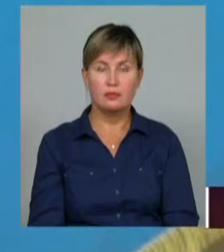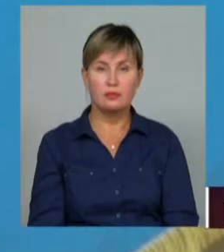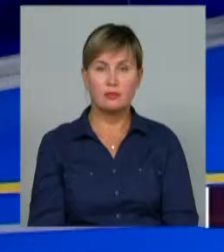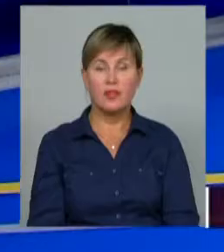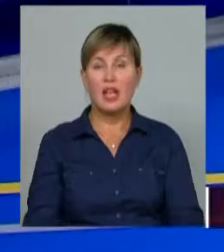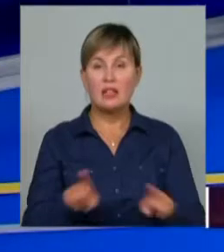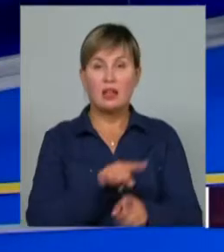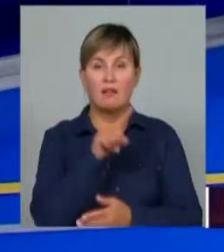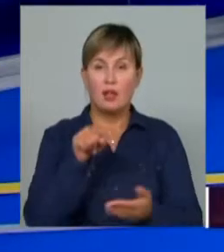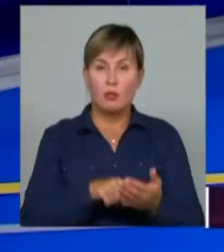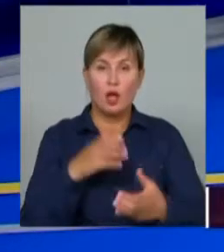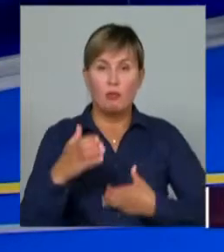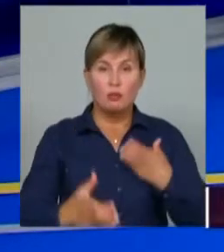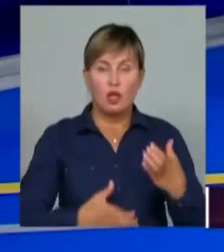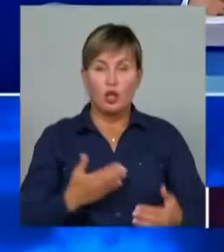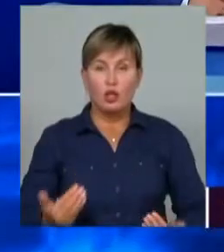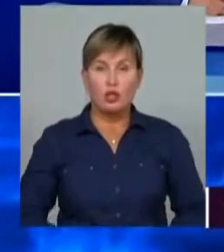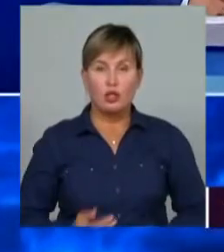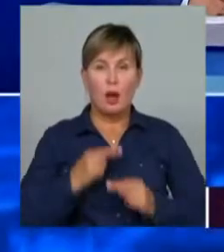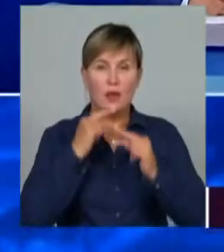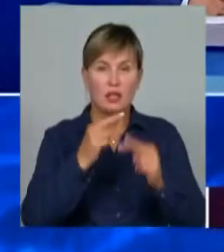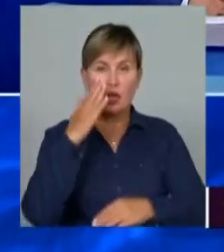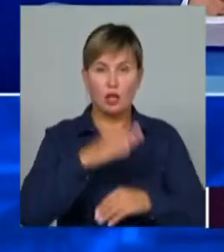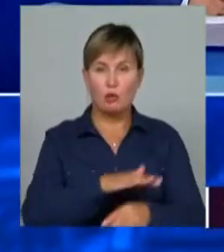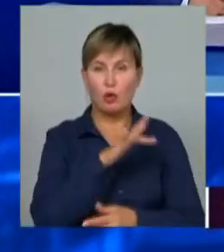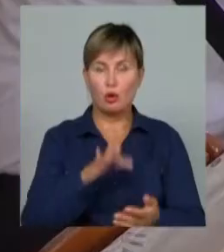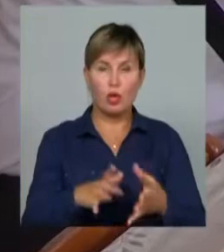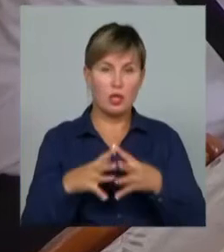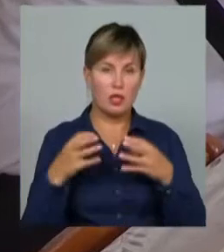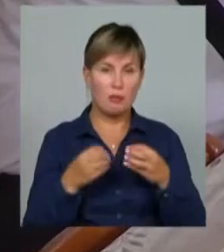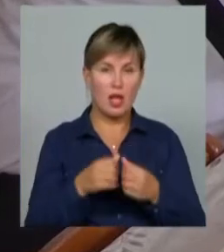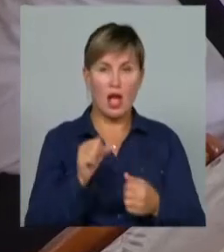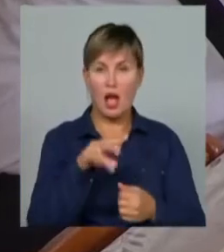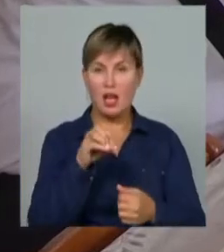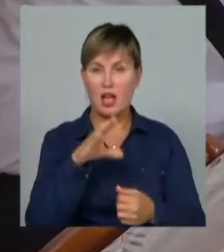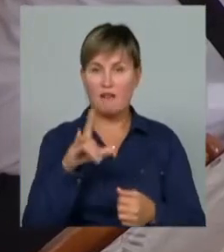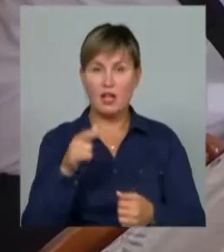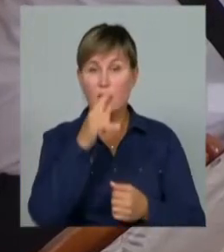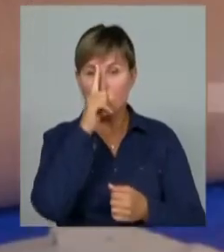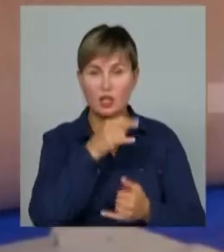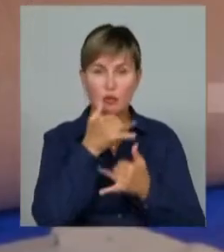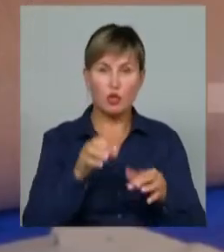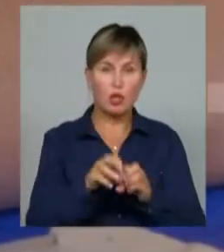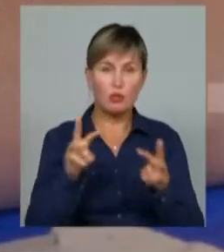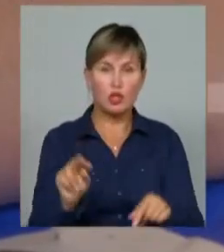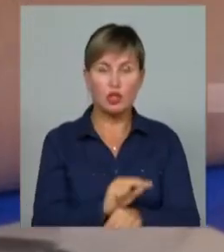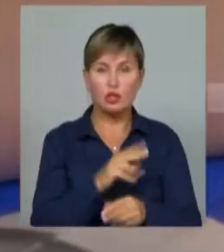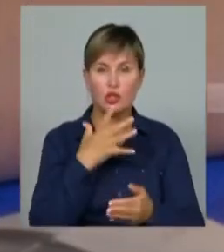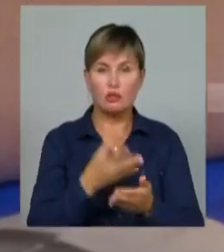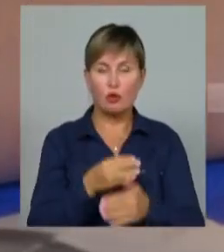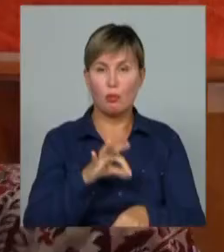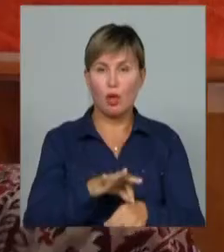С таким вопросом обеспокоенная жительница обратилась к акиму города. Семья Алиевых вот уже месяц не может обеспечить лечением свою